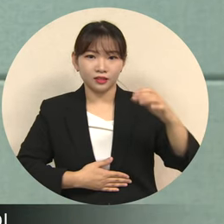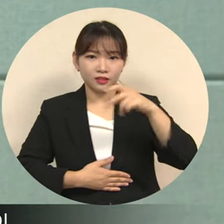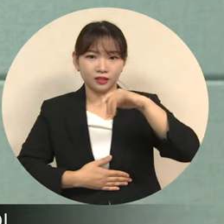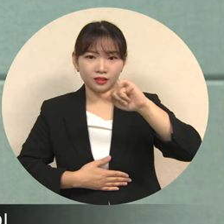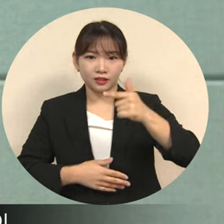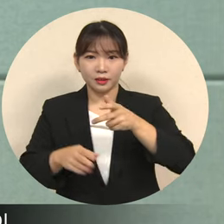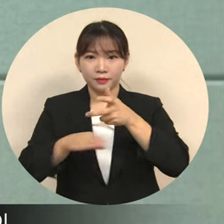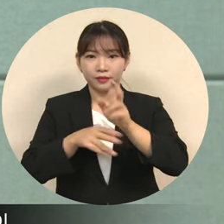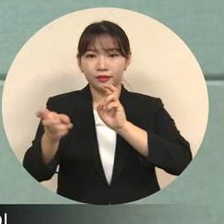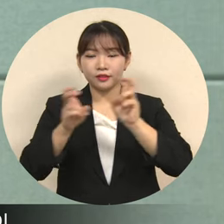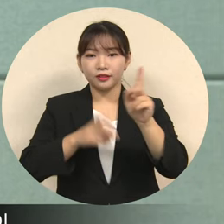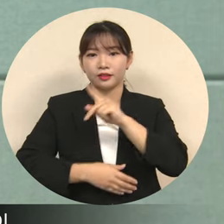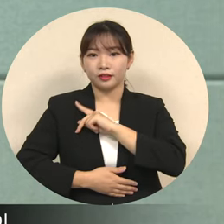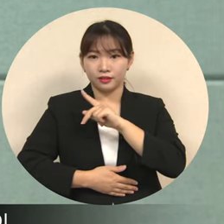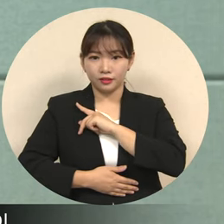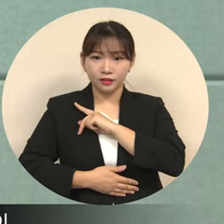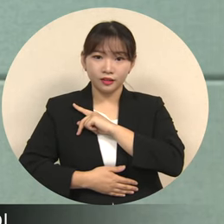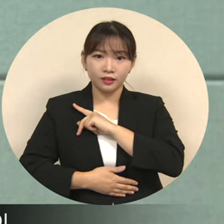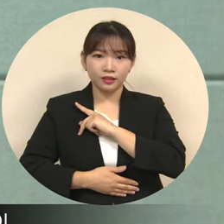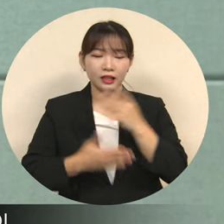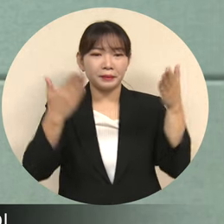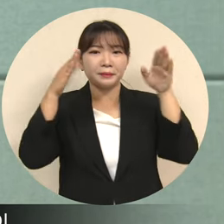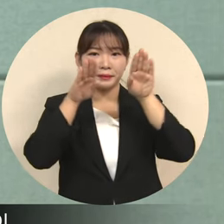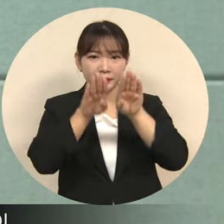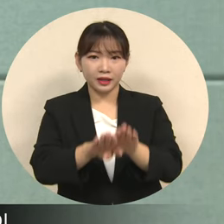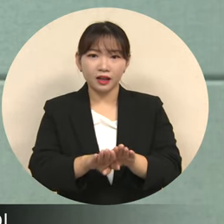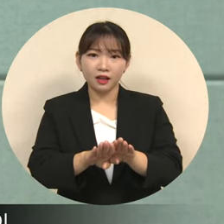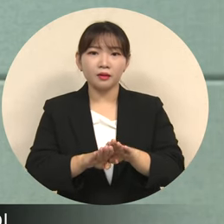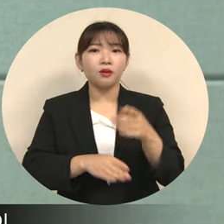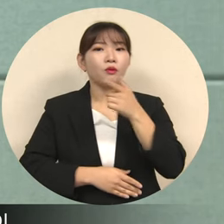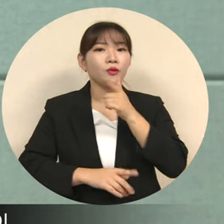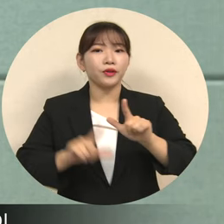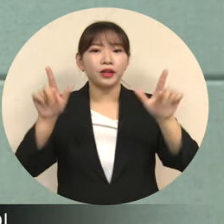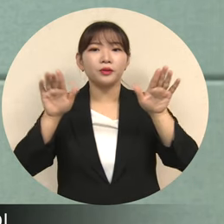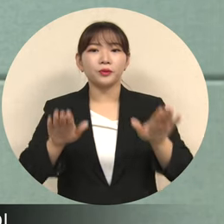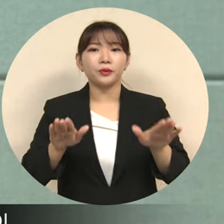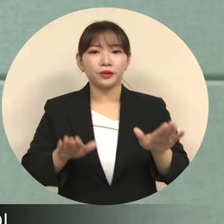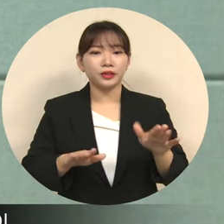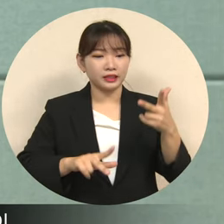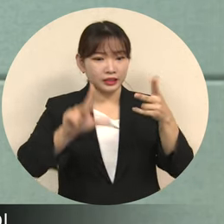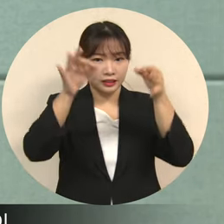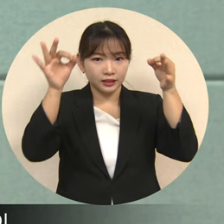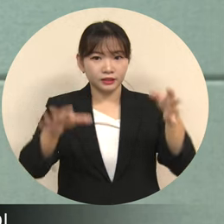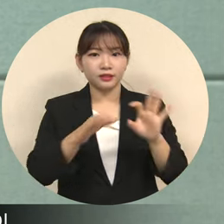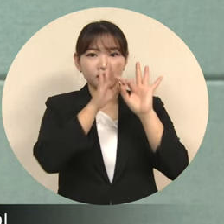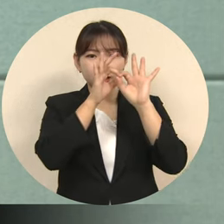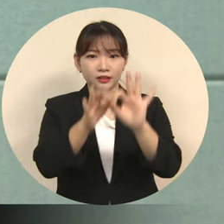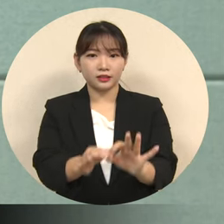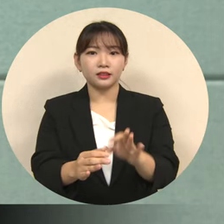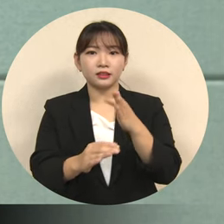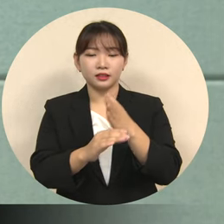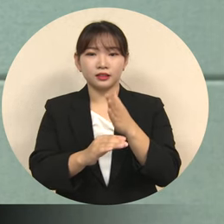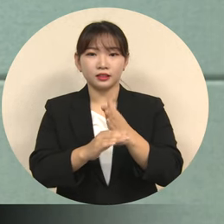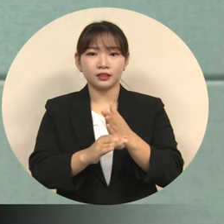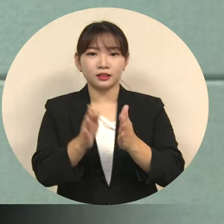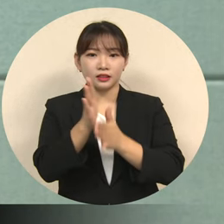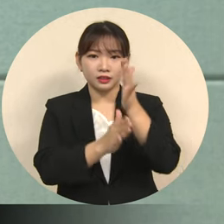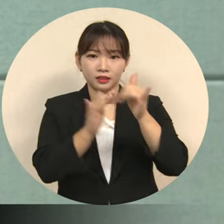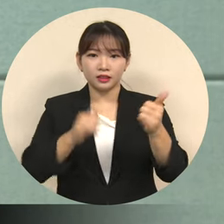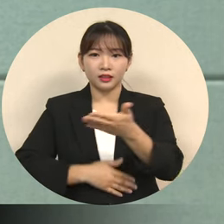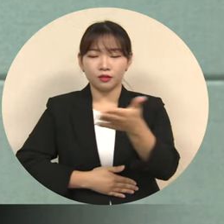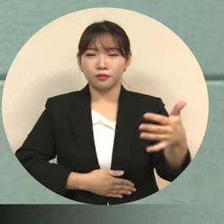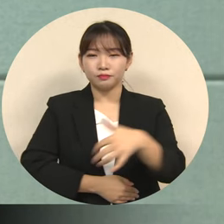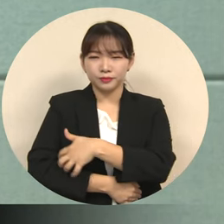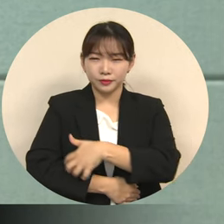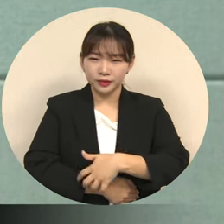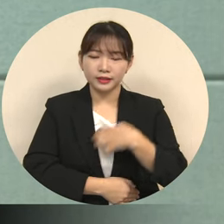유진 운수 시내버스 노조의 파업이 월요일은 오늘까지 7일째 이어지고 있습니다. 시민 여러분께